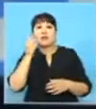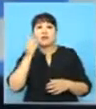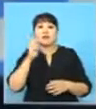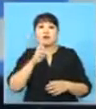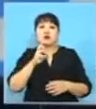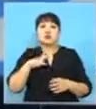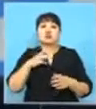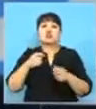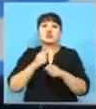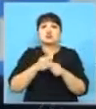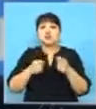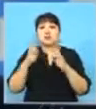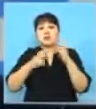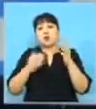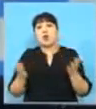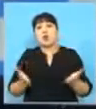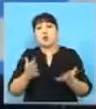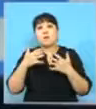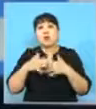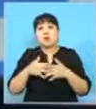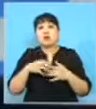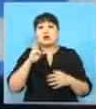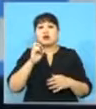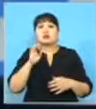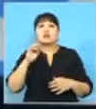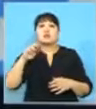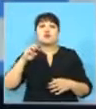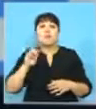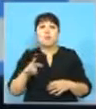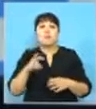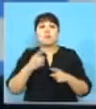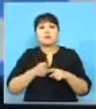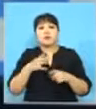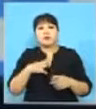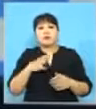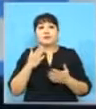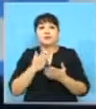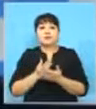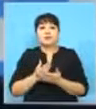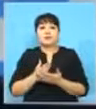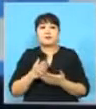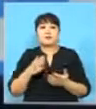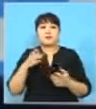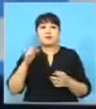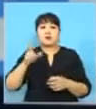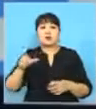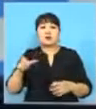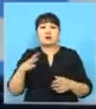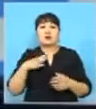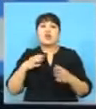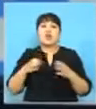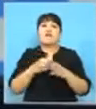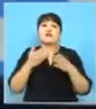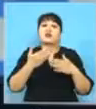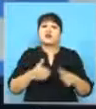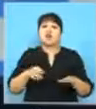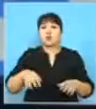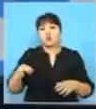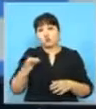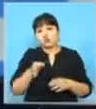Групп, ведущие предприятия легкой промышленности «Казвельпром», производители дезинфицирующих средств «Аврора» и другие намерены открыть филиалы в